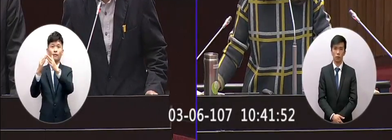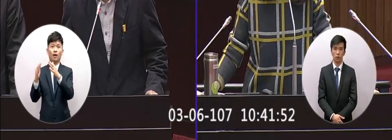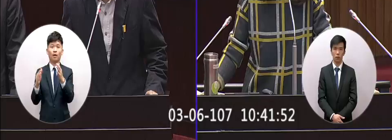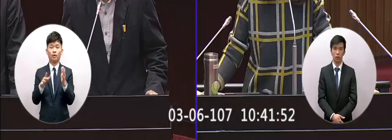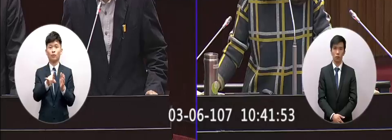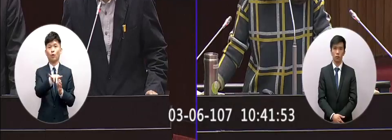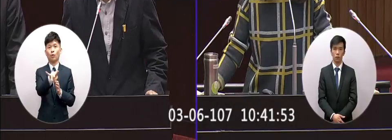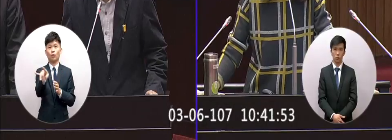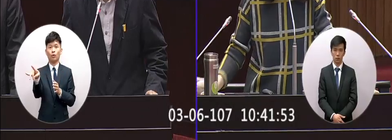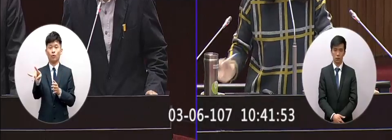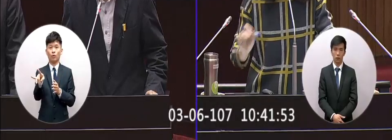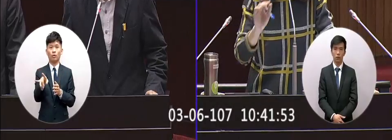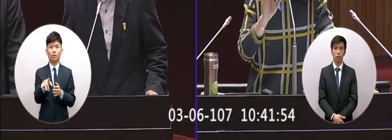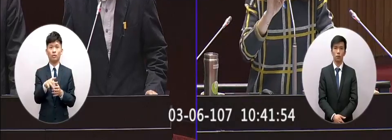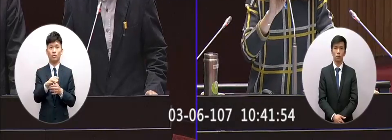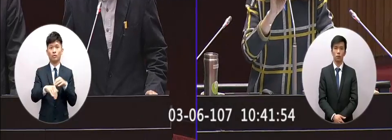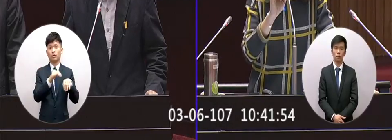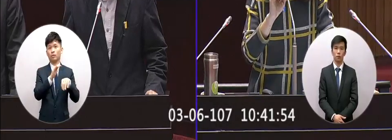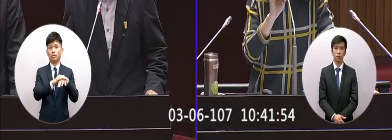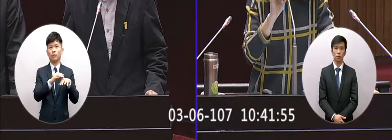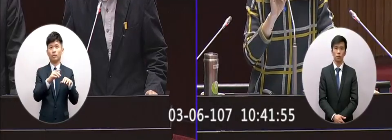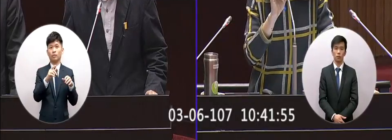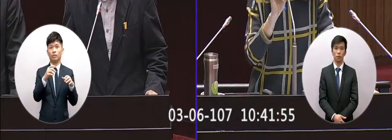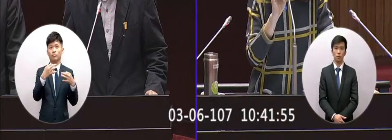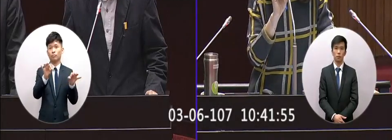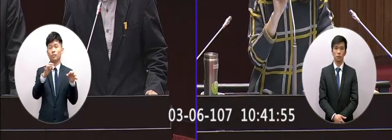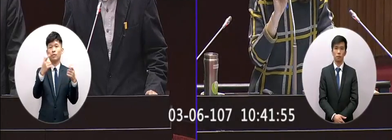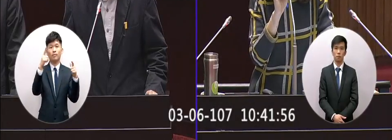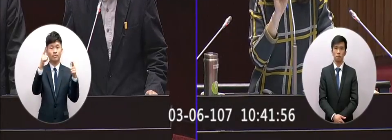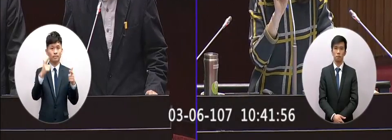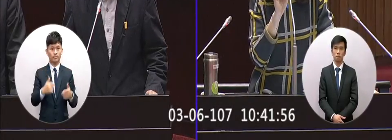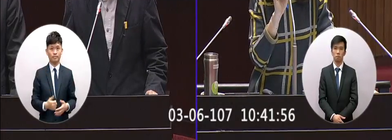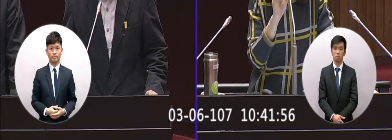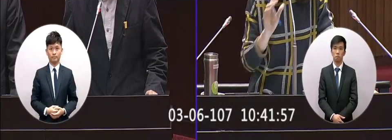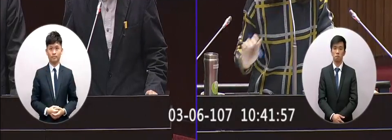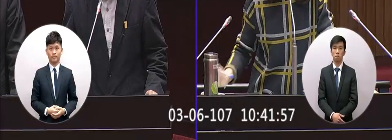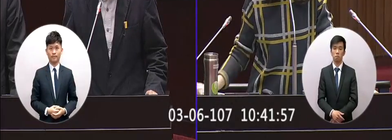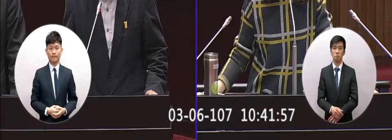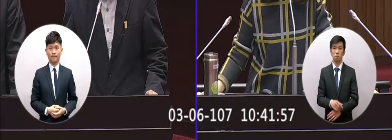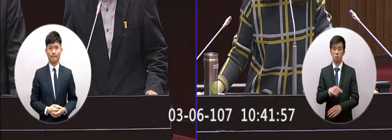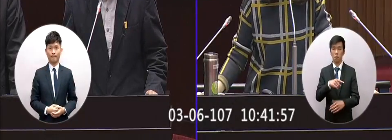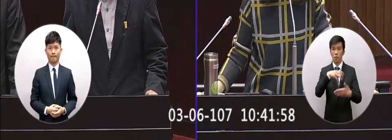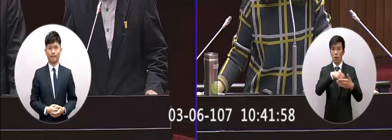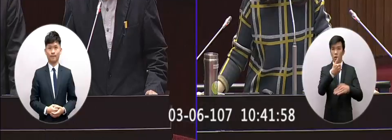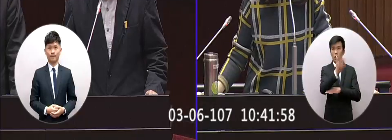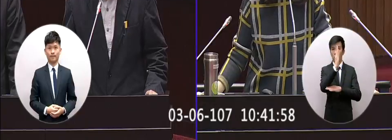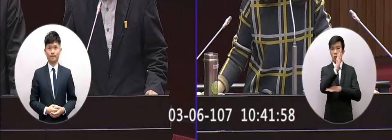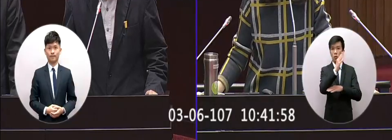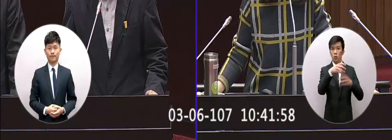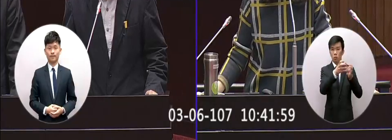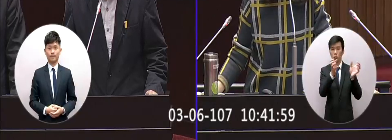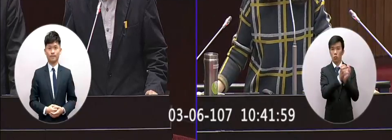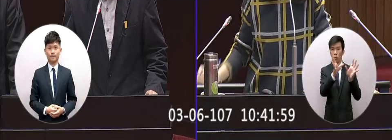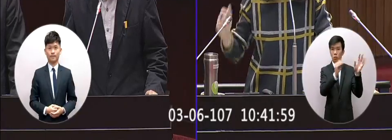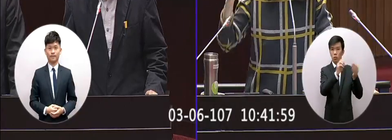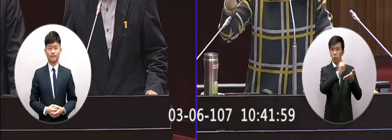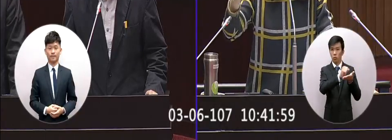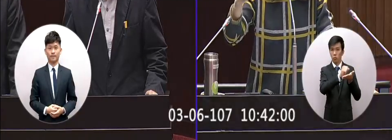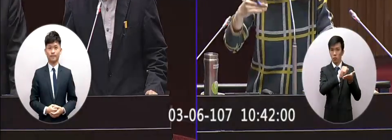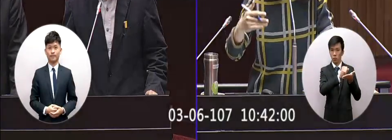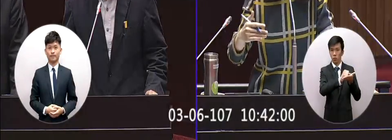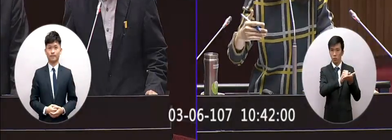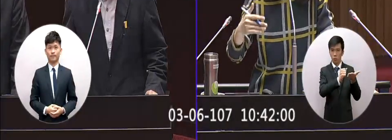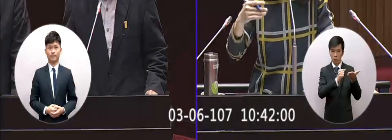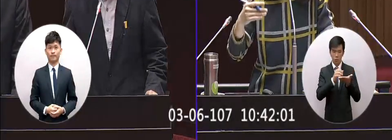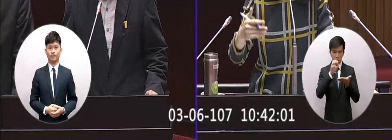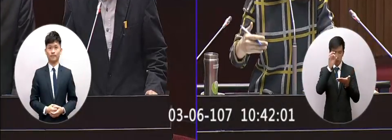样才叫做算是哦，算是那个社会住宅的目标。 因为我们跟内政部要的资料、哦，以目前有想法，就是有把